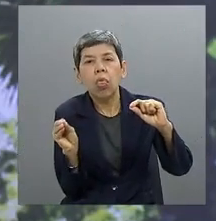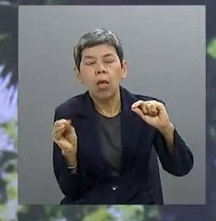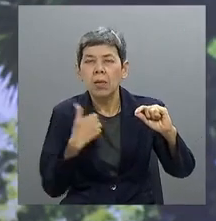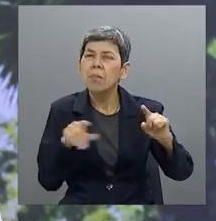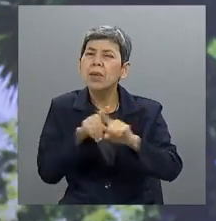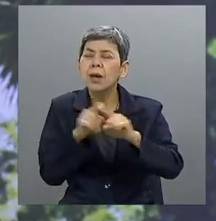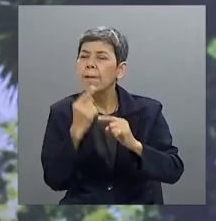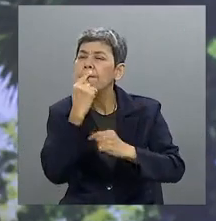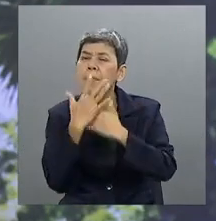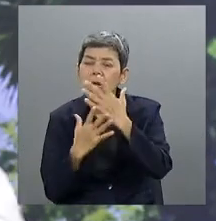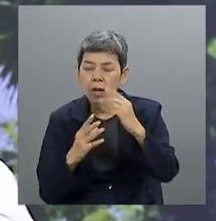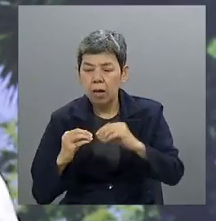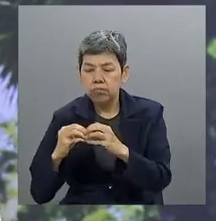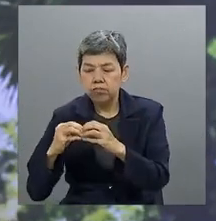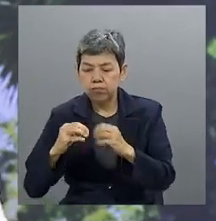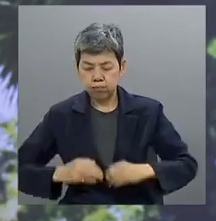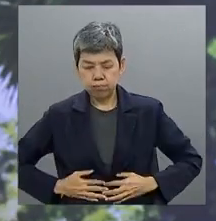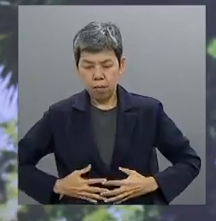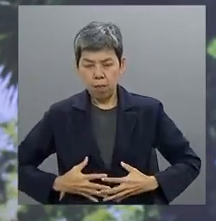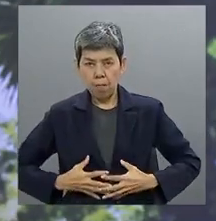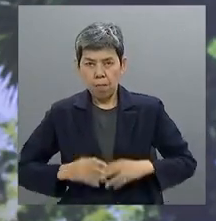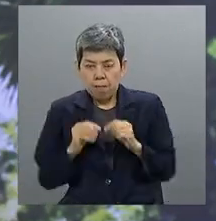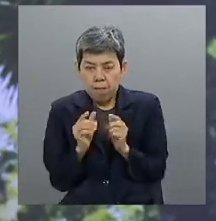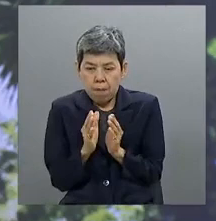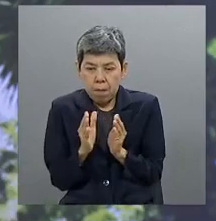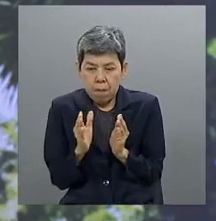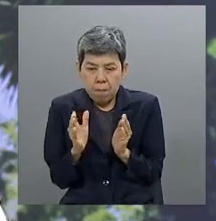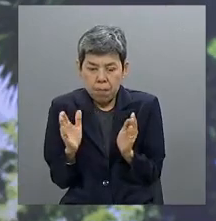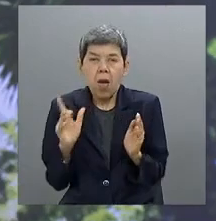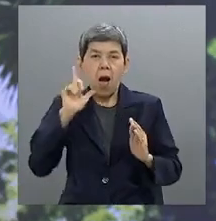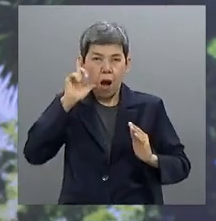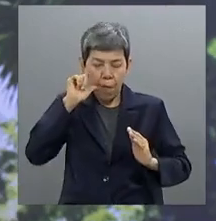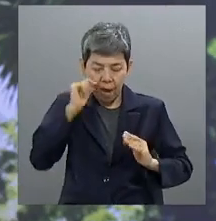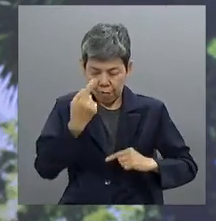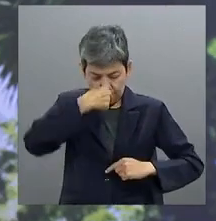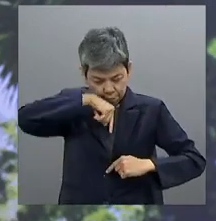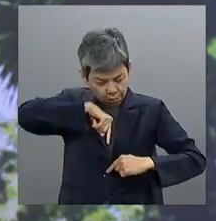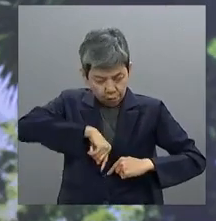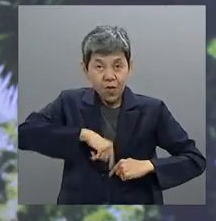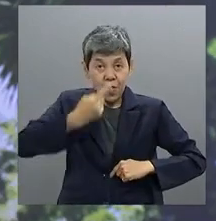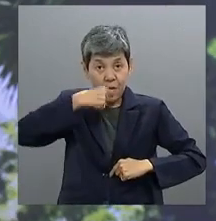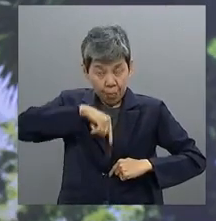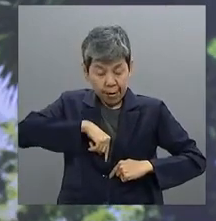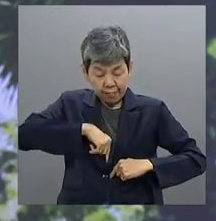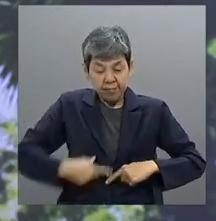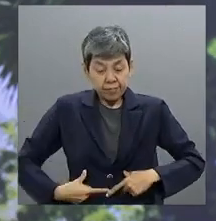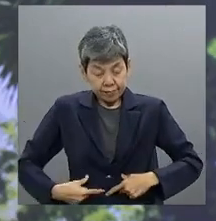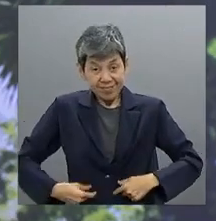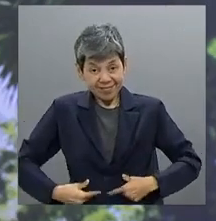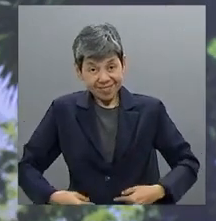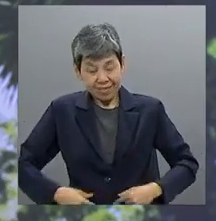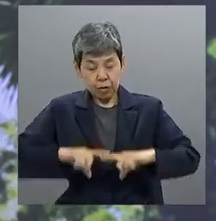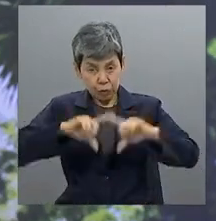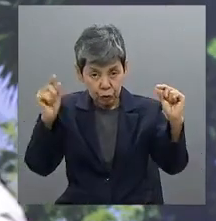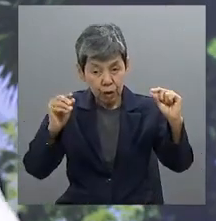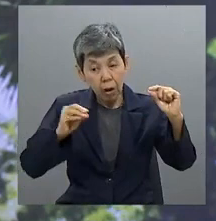มาเลี้ยงเขาเพราะปกติตัวอ่อนจะต้องได้รับเลือดผ่านคุณแม่ผ่านมดลูกผ่านรกไปที่ตัวอ่อนทีนี้เมื่อหลุดออกไปจากวงจรนี้แล้วก็หมายความว่าเหมือน